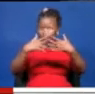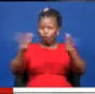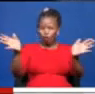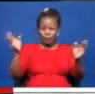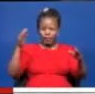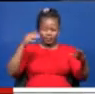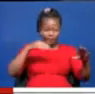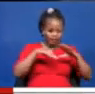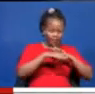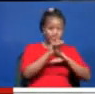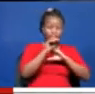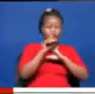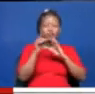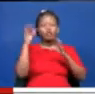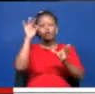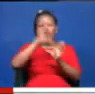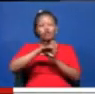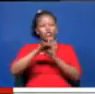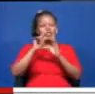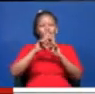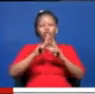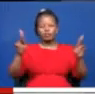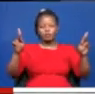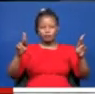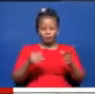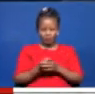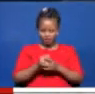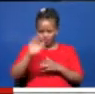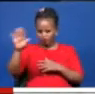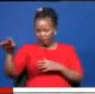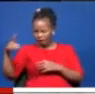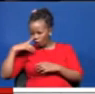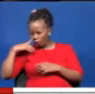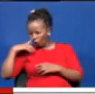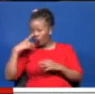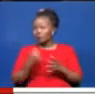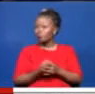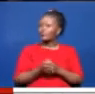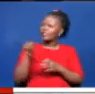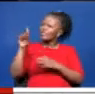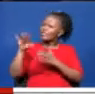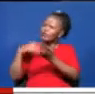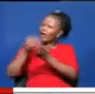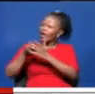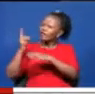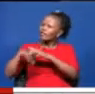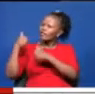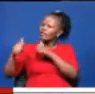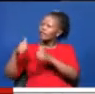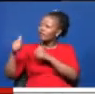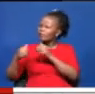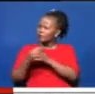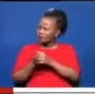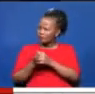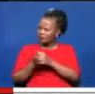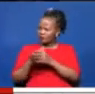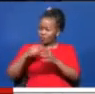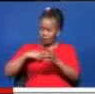mtu arudi kwake. Kila mtu arudi kwake. Yeah. Wewe ulifika hapa saa ngapi? Hello, mimi nimetoka kwa saa